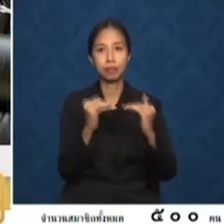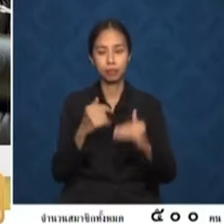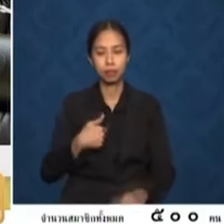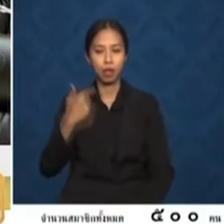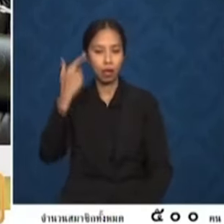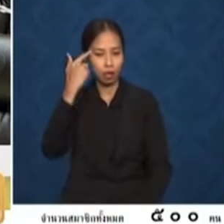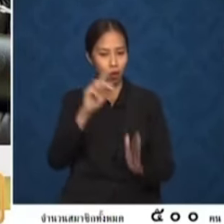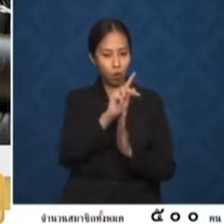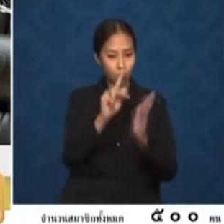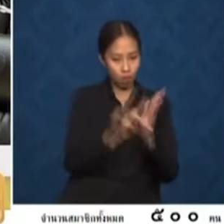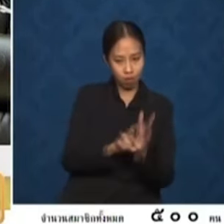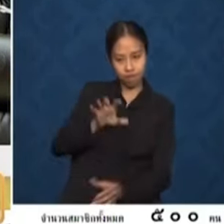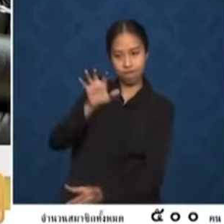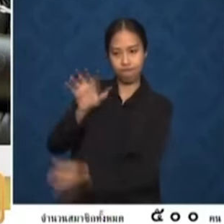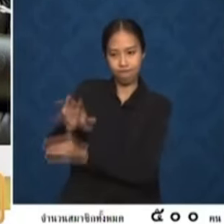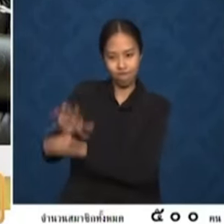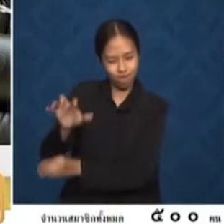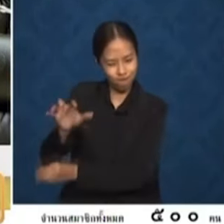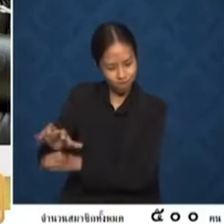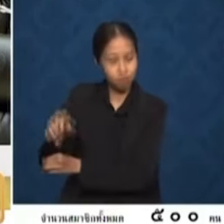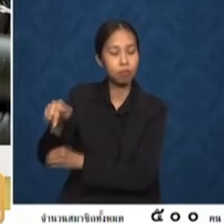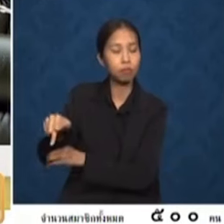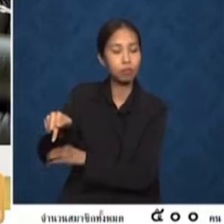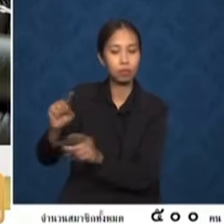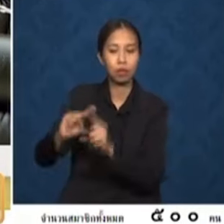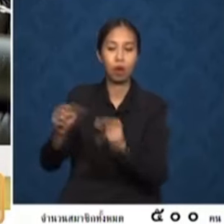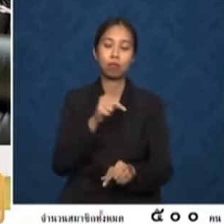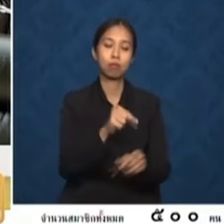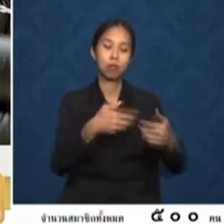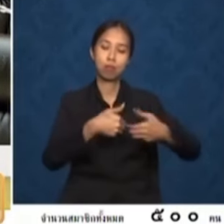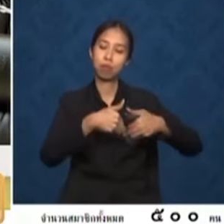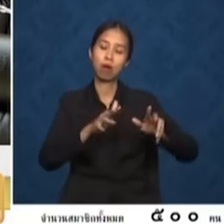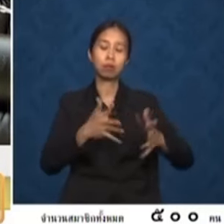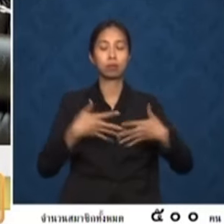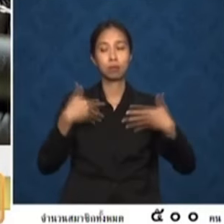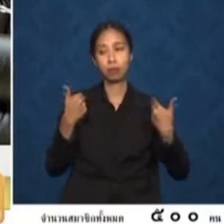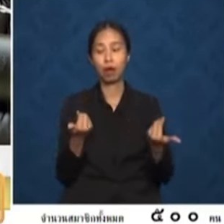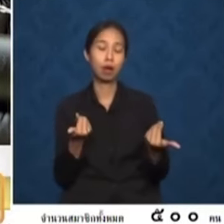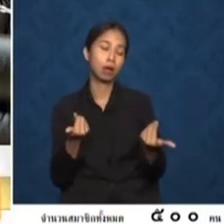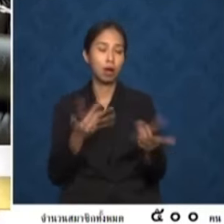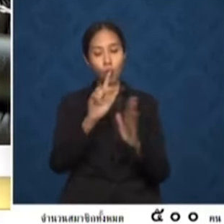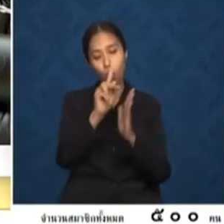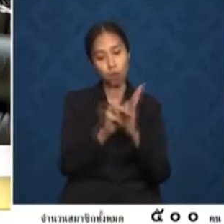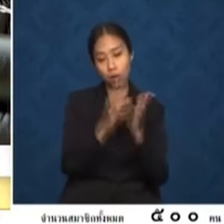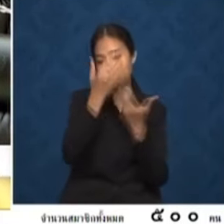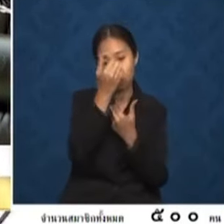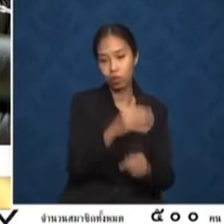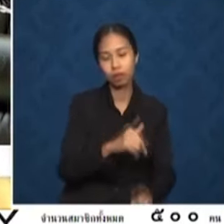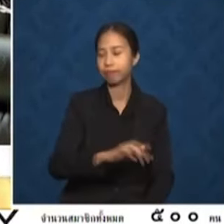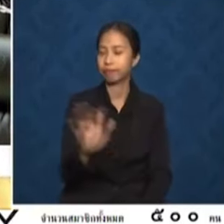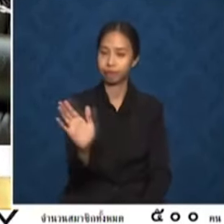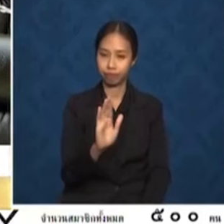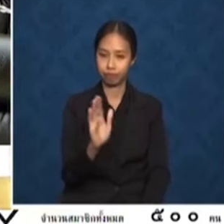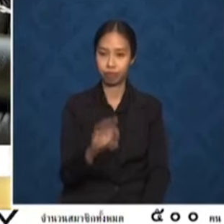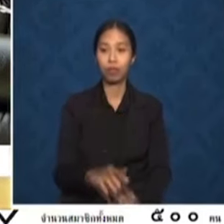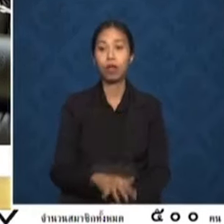ากฎหมายไปเล่นงานอีกฝ่ายหนึ่งแบบจัดหนักจัดเต็มแต่อีกฝ่ายอยู่ลอยนวลอยู่เหนือกฎหมายความไร้ขื่